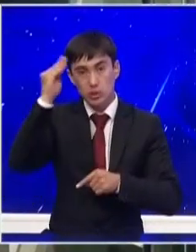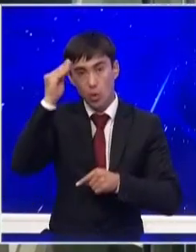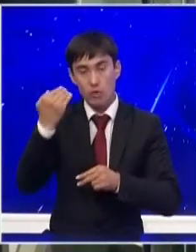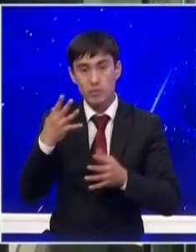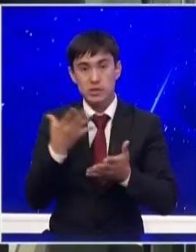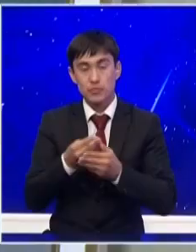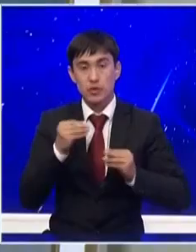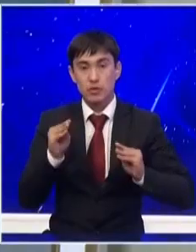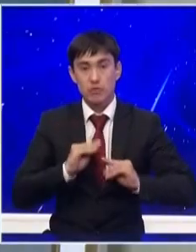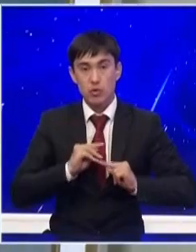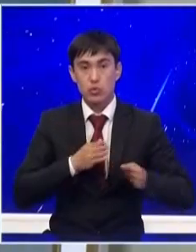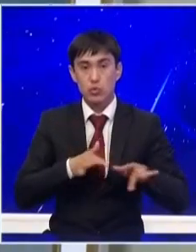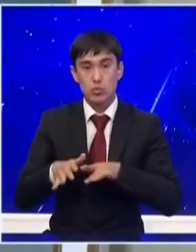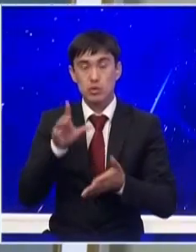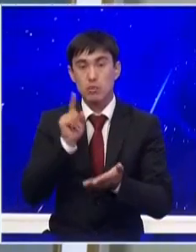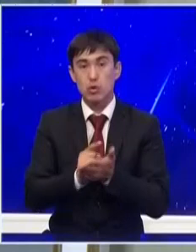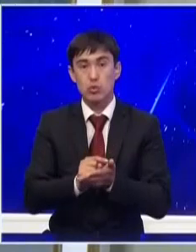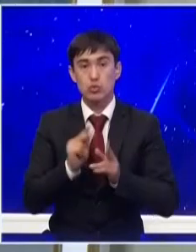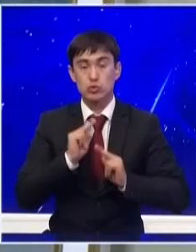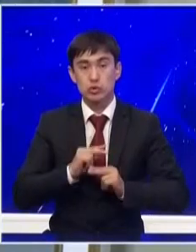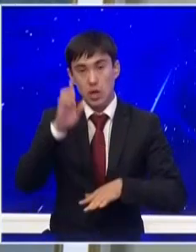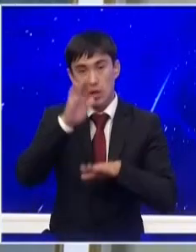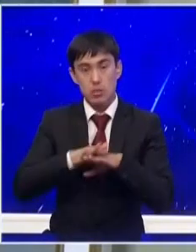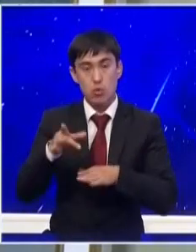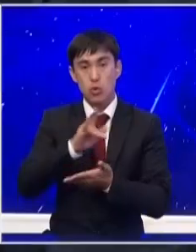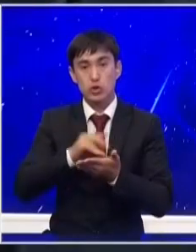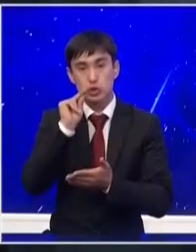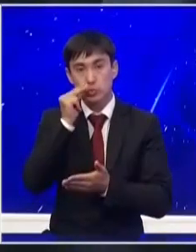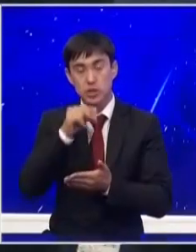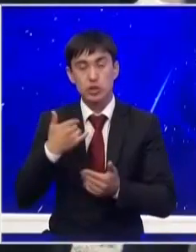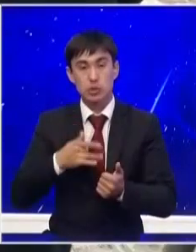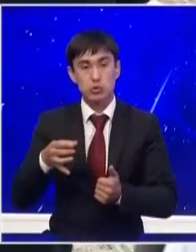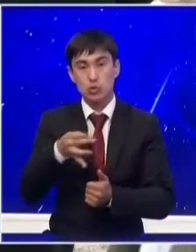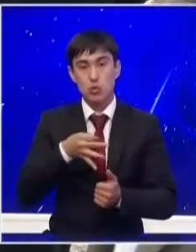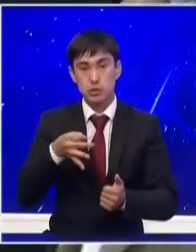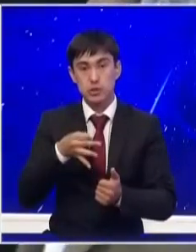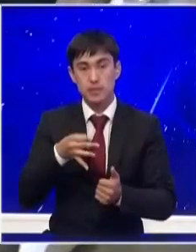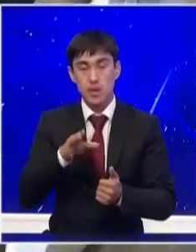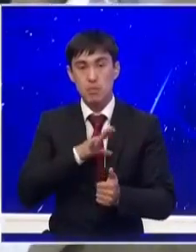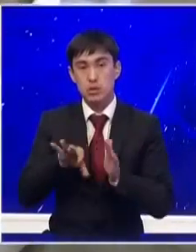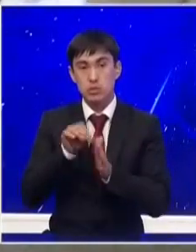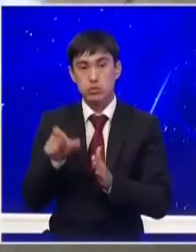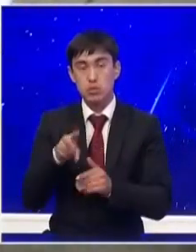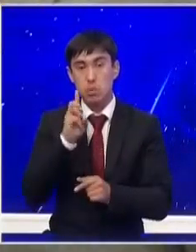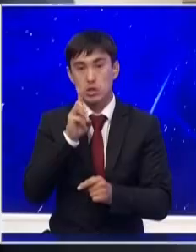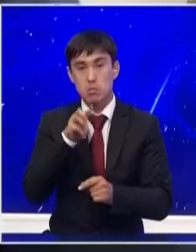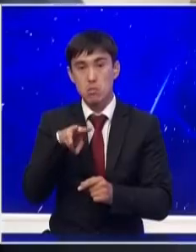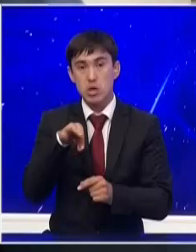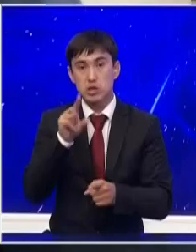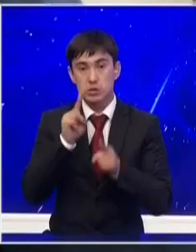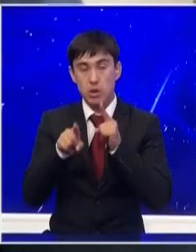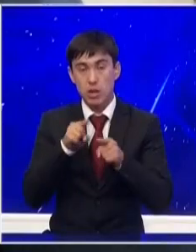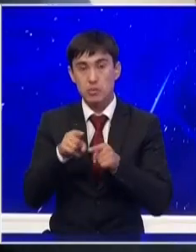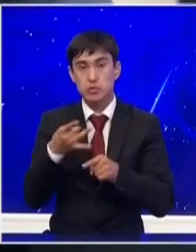в своей трудовой деятельности он занимал должности акима города Шымкент и Жамбылской области. Был депутатом Мажилиса парламента